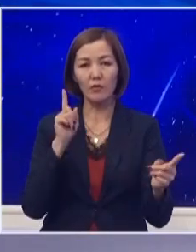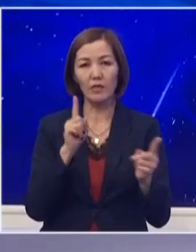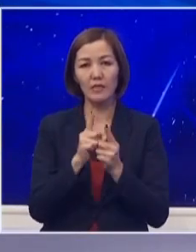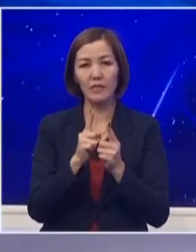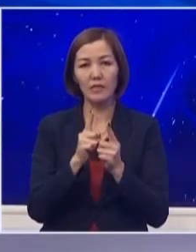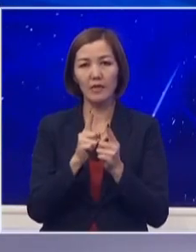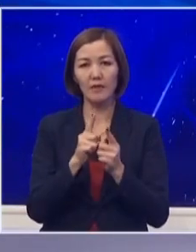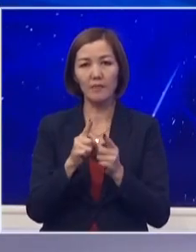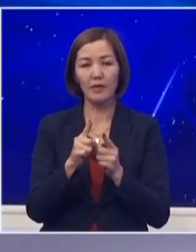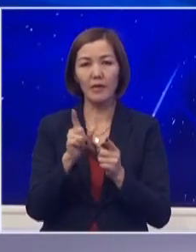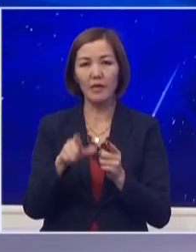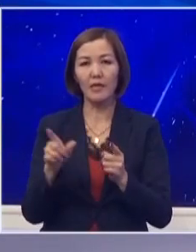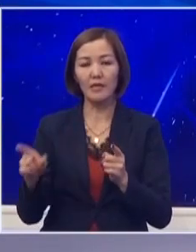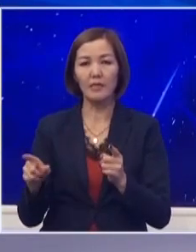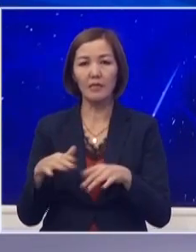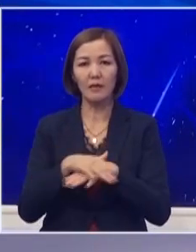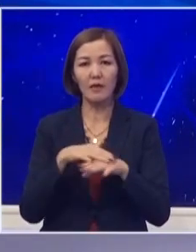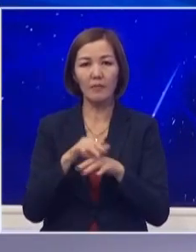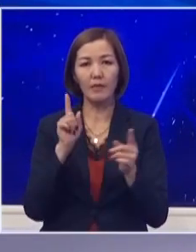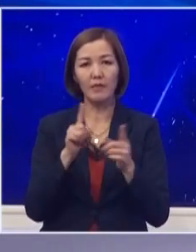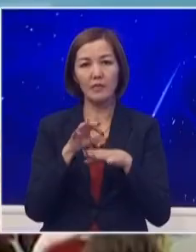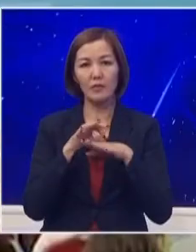кездесіп, кандидаттарда ел аралап жүр.